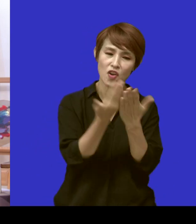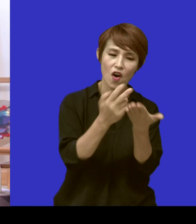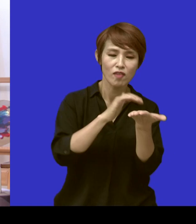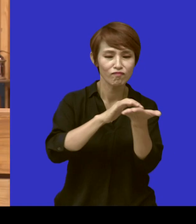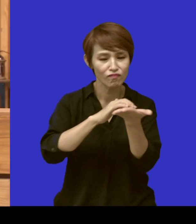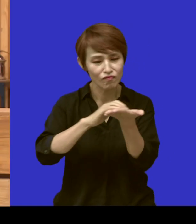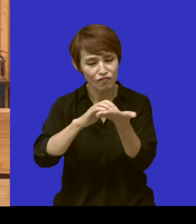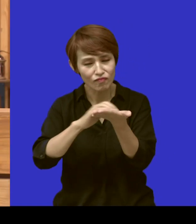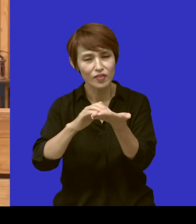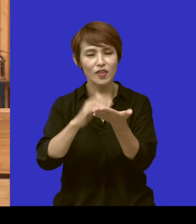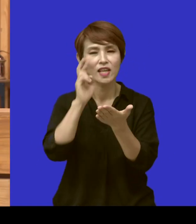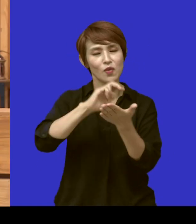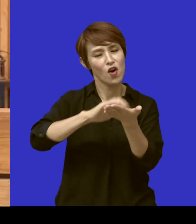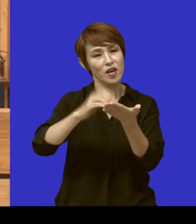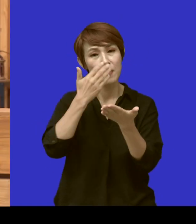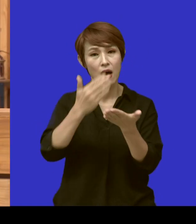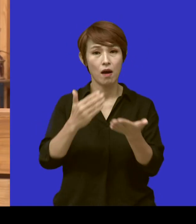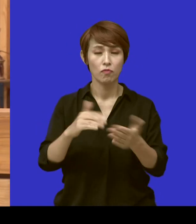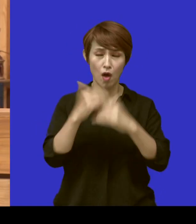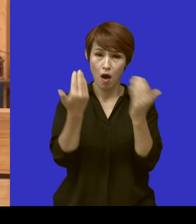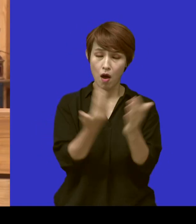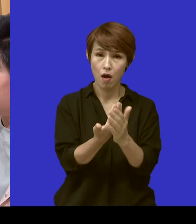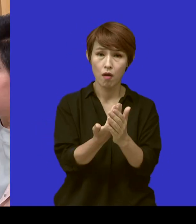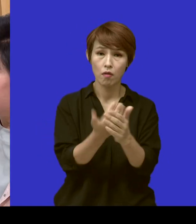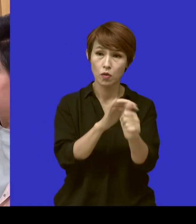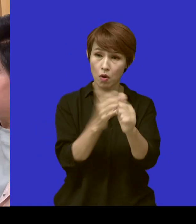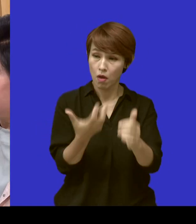있고요. 누구나 원한다고 가질 수가 없는 건가요?